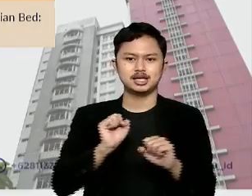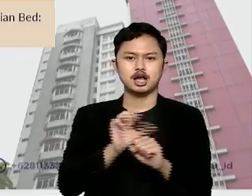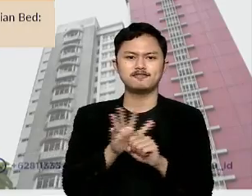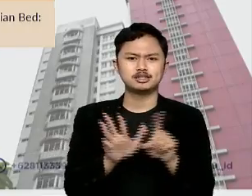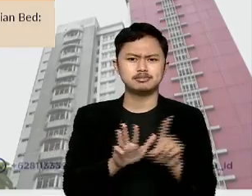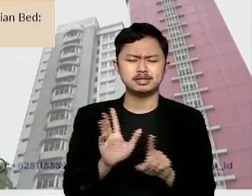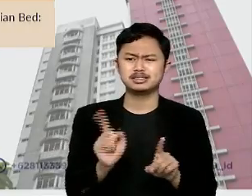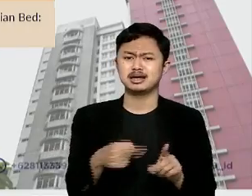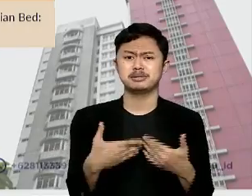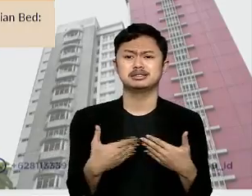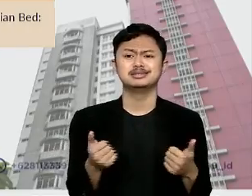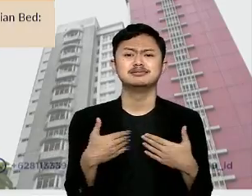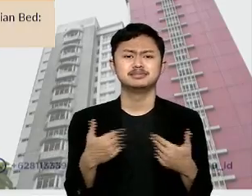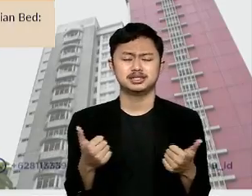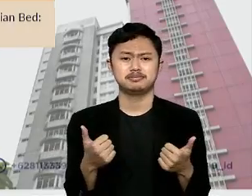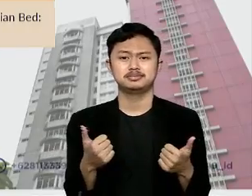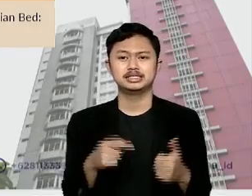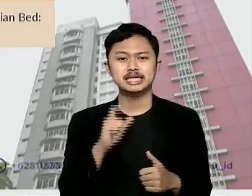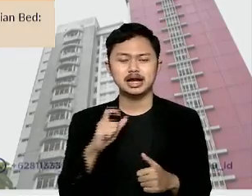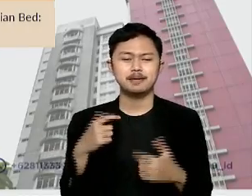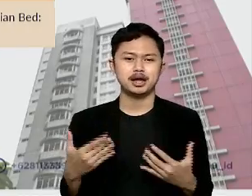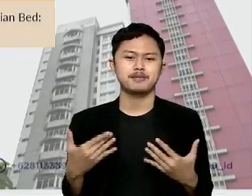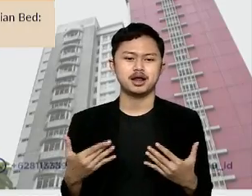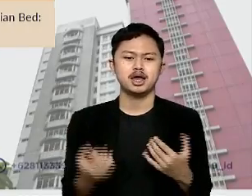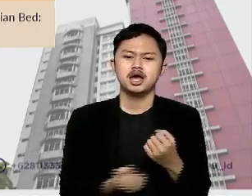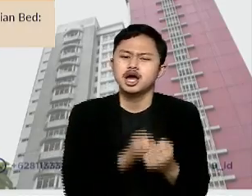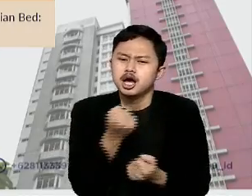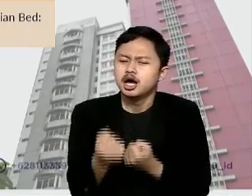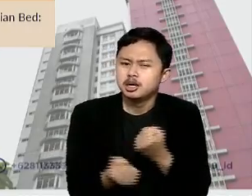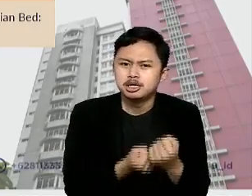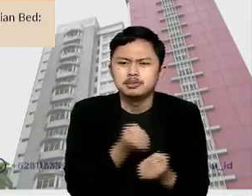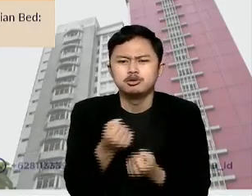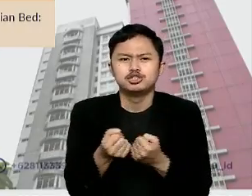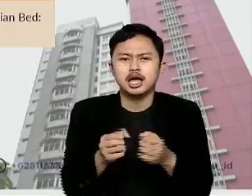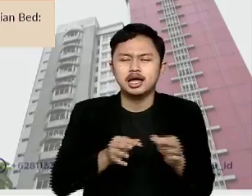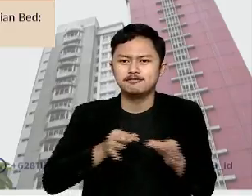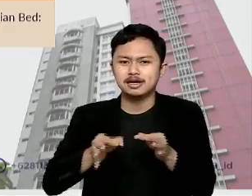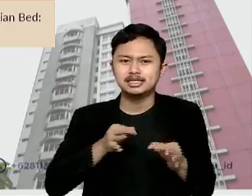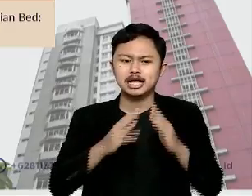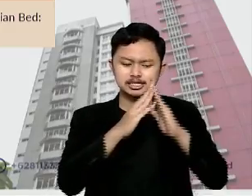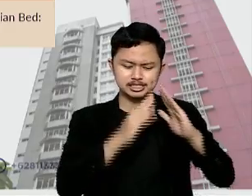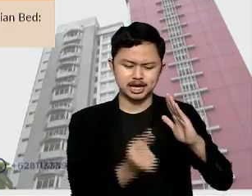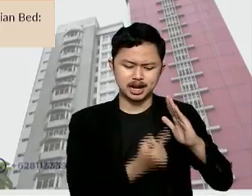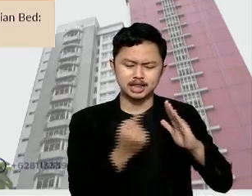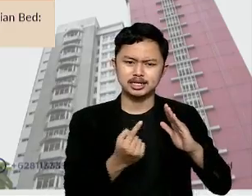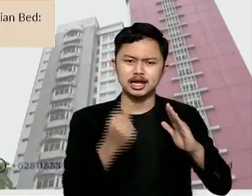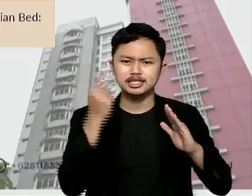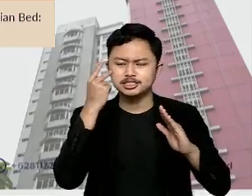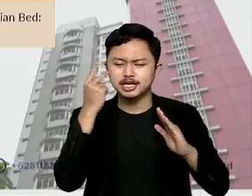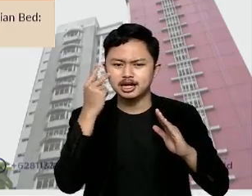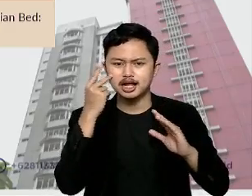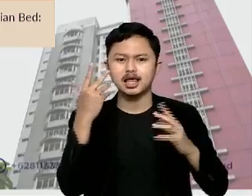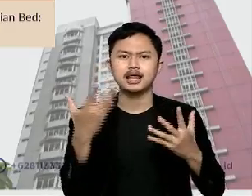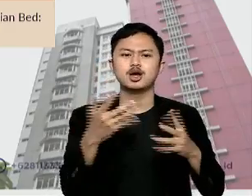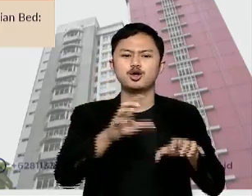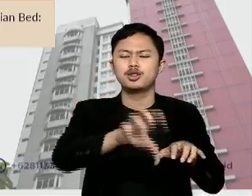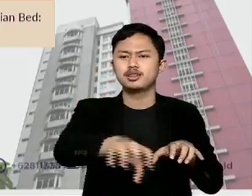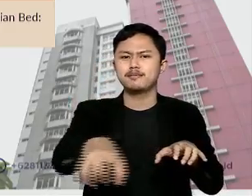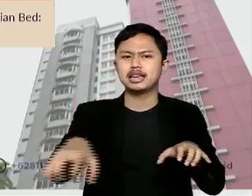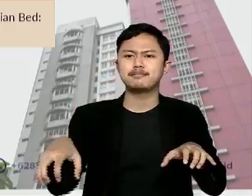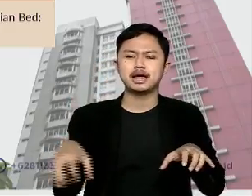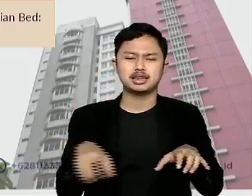dengan stakeholders terkait, berupaya meningkatkan ketersediaan fasilitas karantina di sekitar wilayah